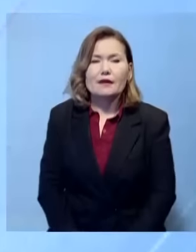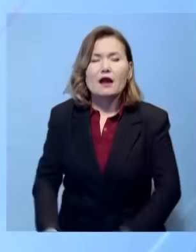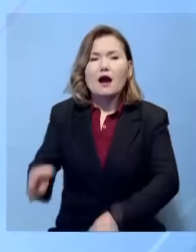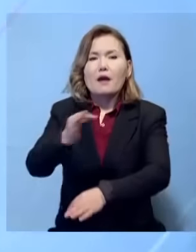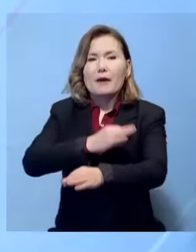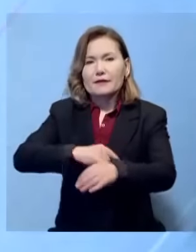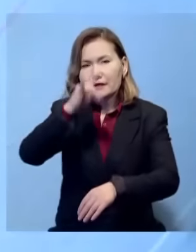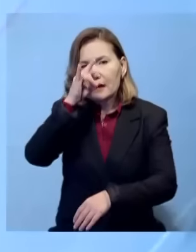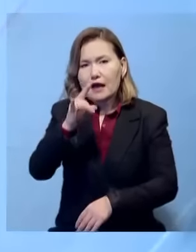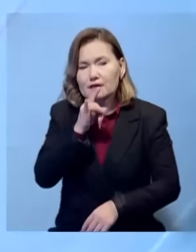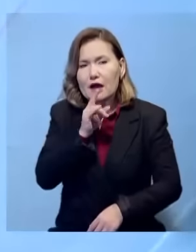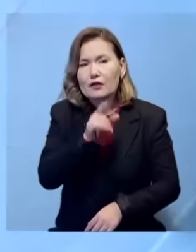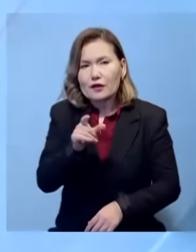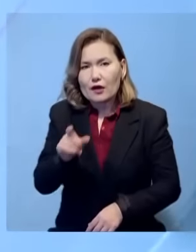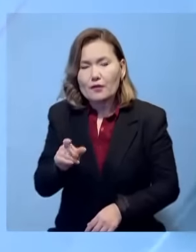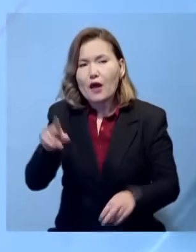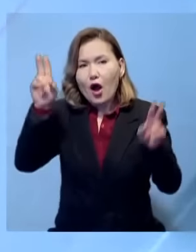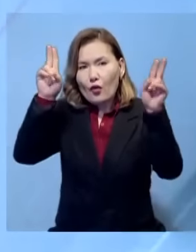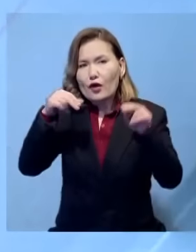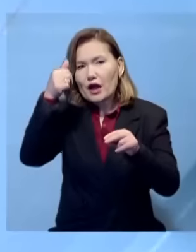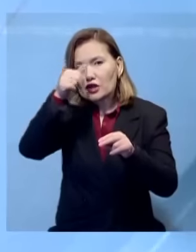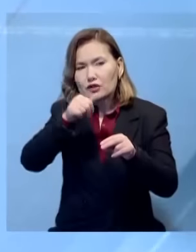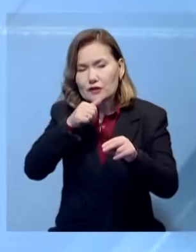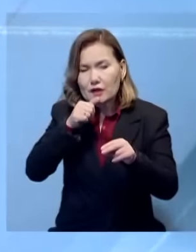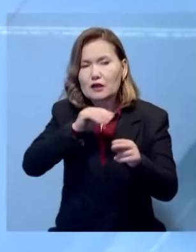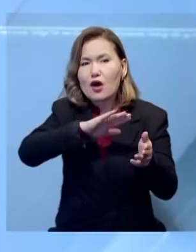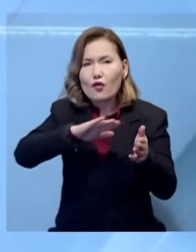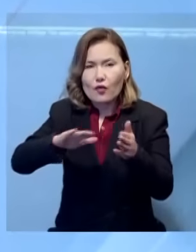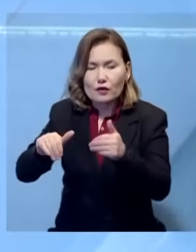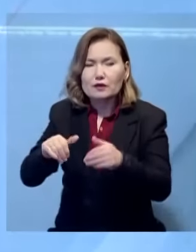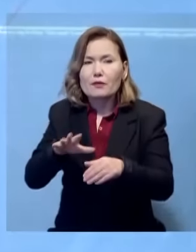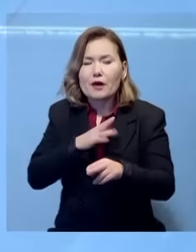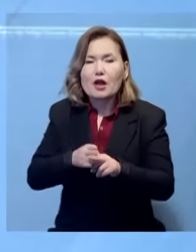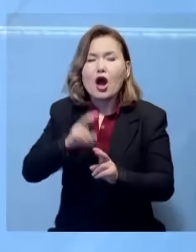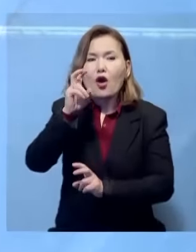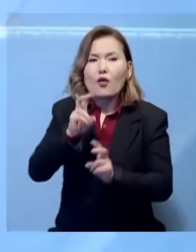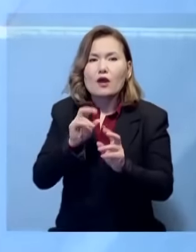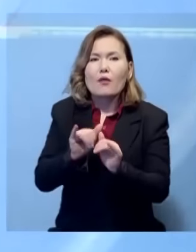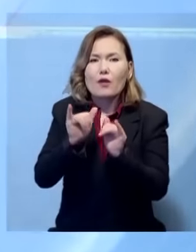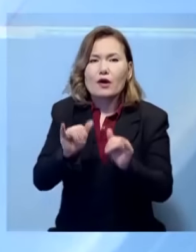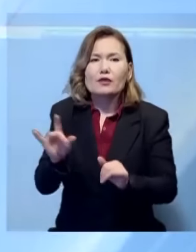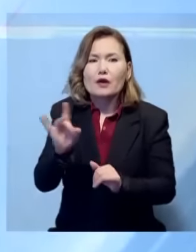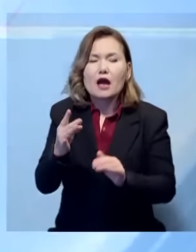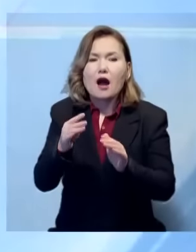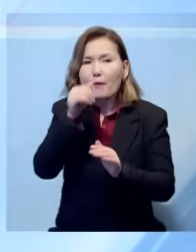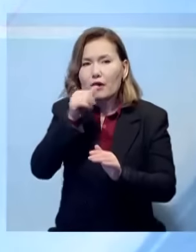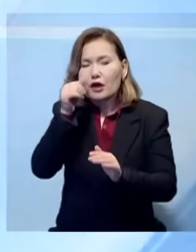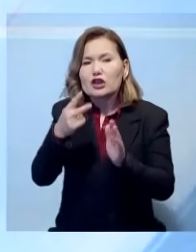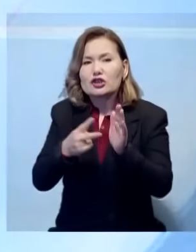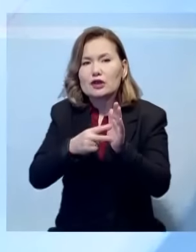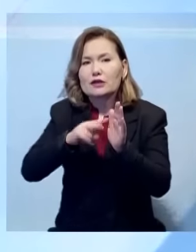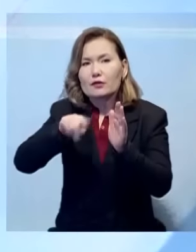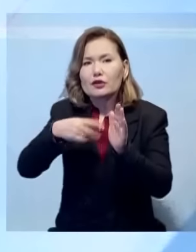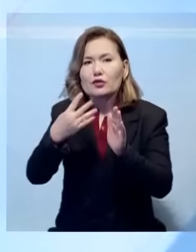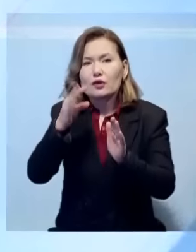Батыс қазақстандықтар да қоян жылын жарқын жетістіктермен қорытындылады. Өңірдегі өнеркәсіп өндірісінің көлемі былтыр 7,4%-ға